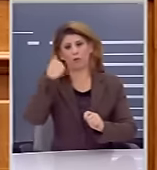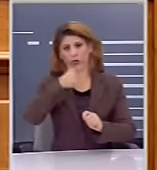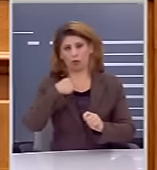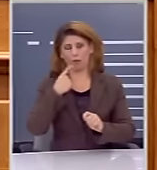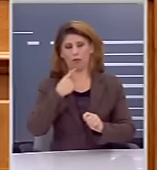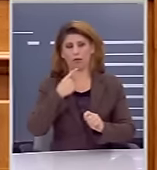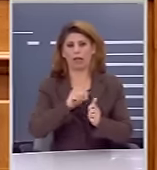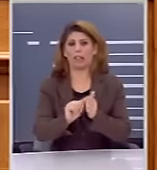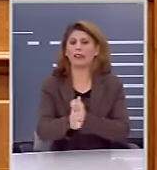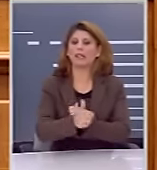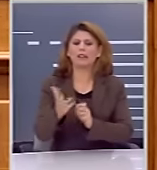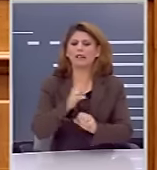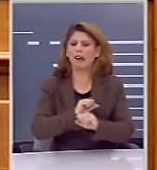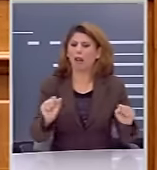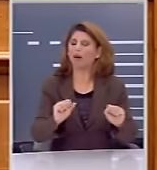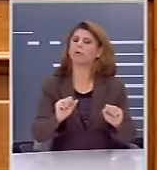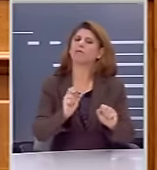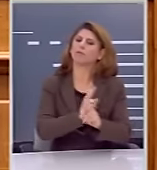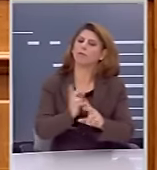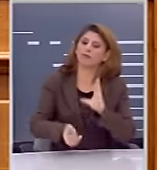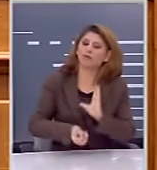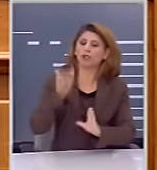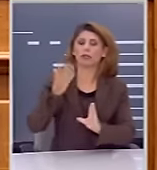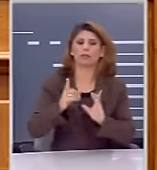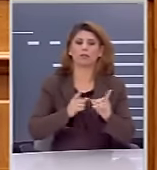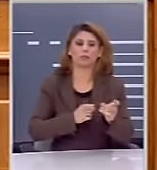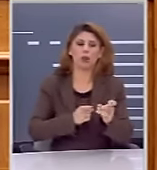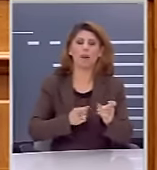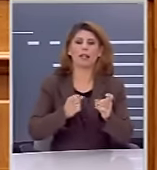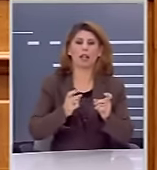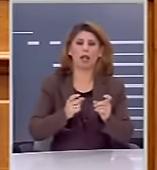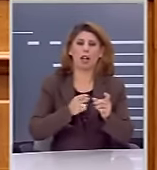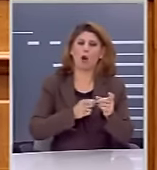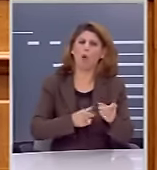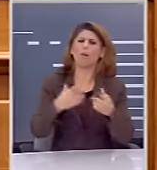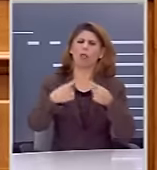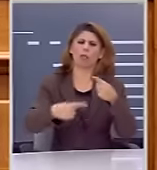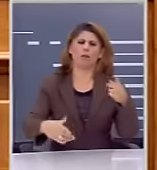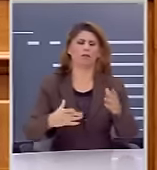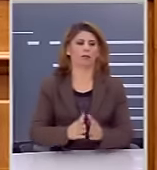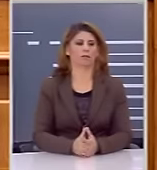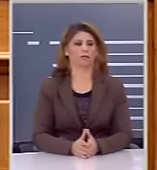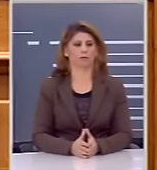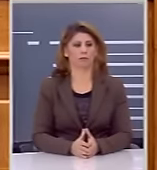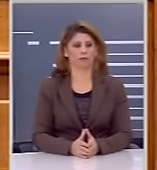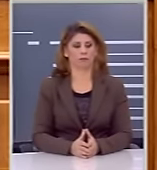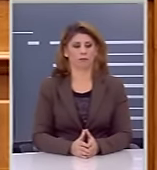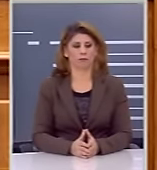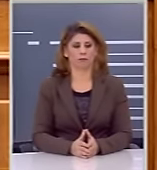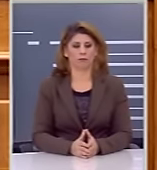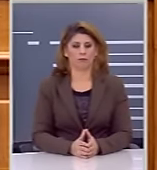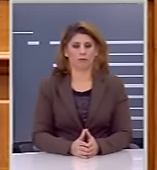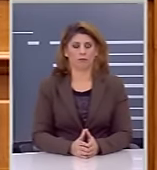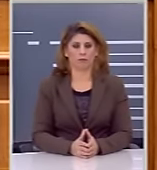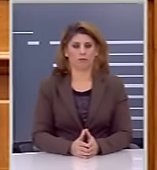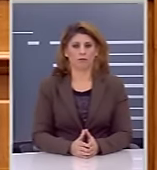για αντικατάσταση των αναγκών των πυρομαχικών των όπλων μας. Προχωρήσαμε στην